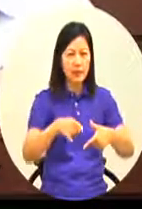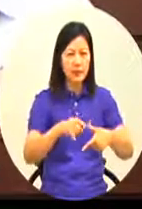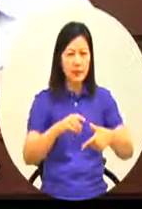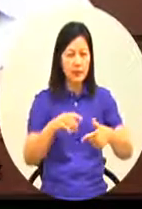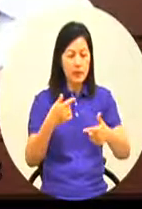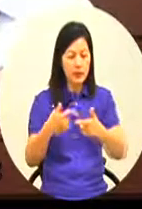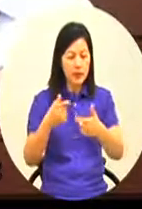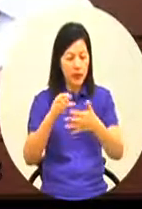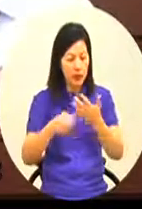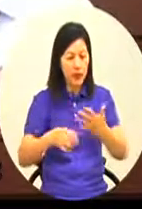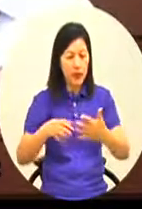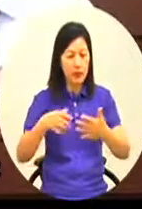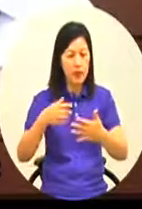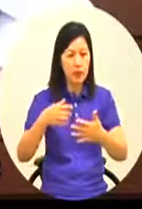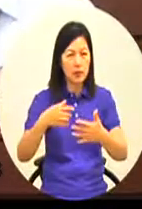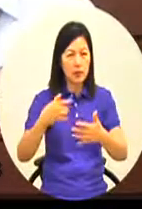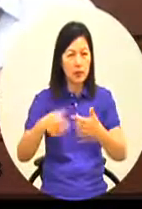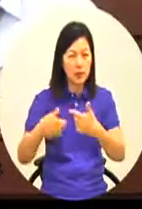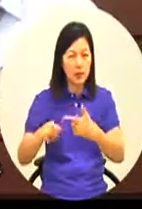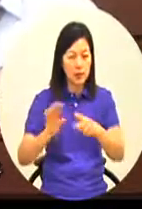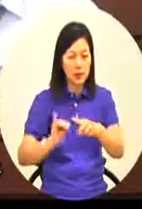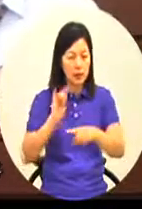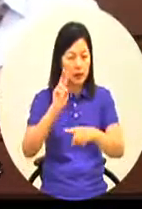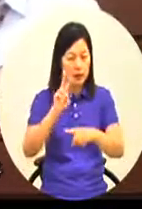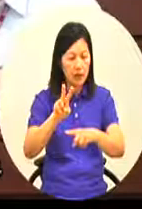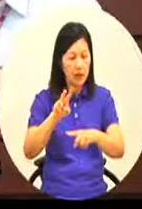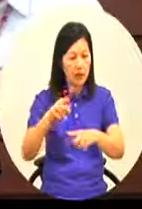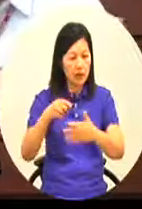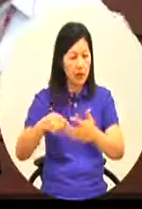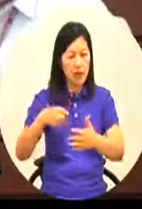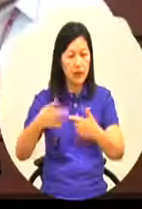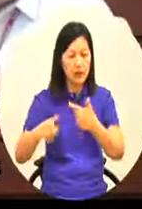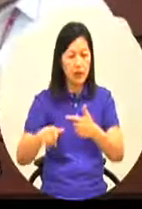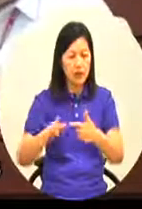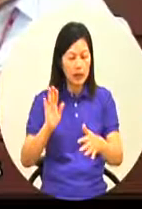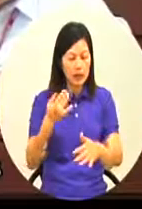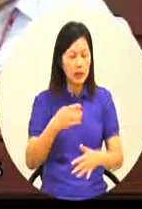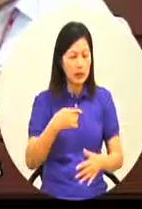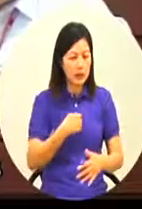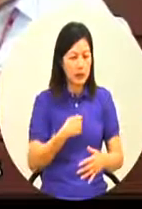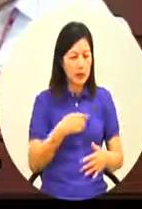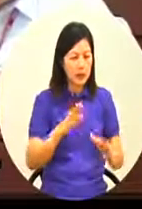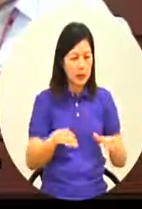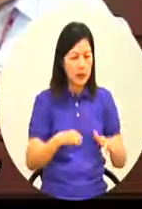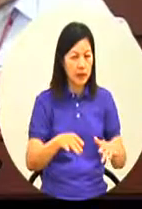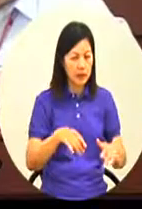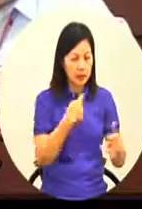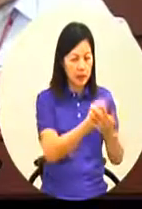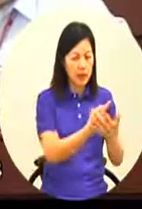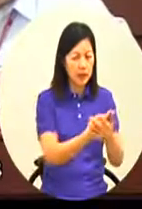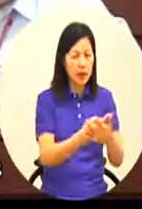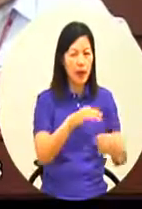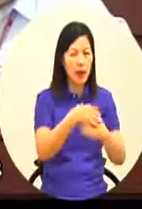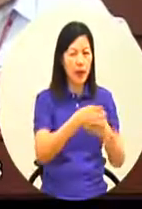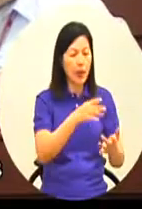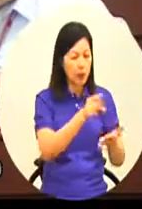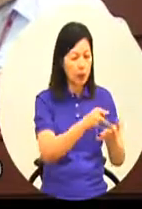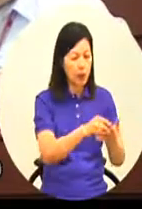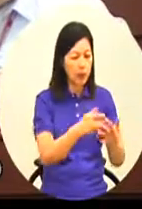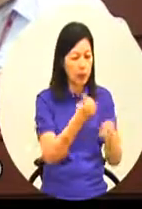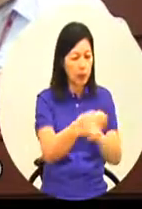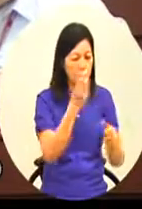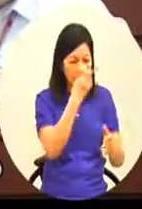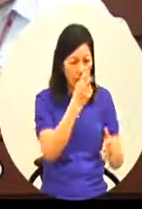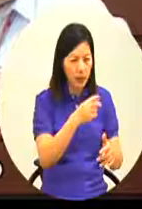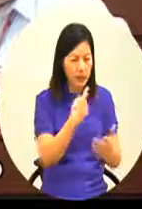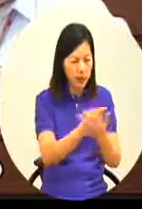样的2%的税率，但是如果他今天是参与这个包租代管的话，未来在住宅法立